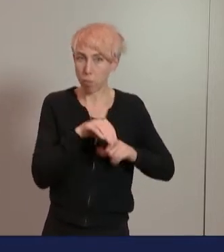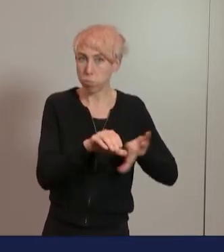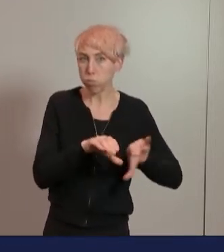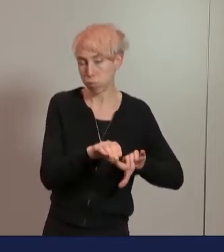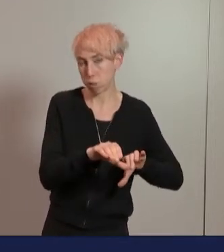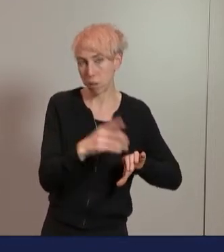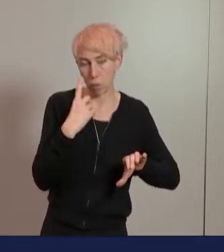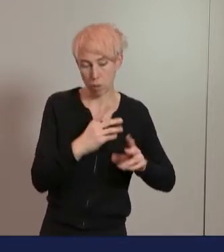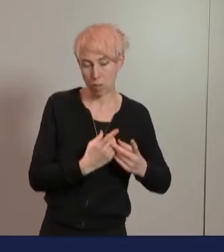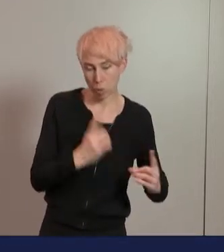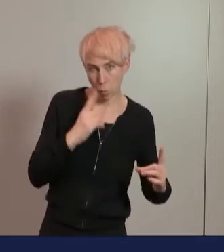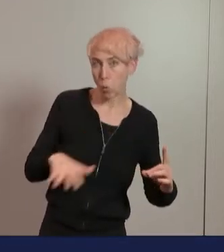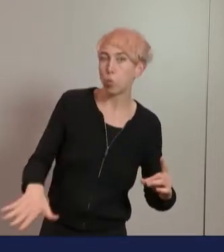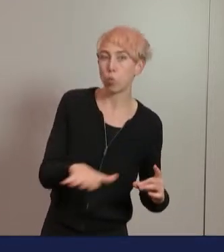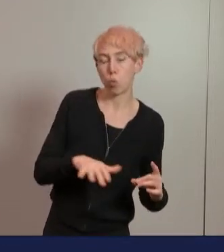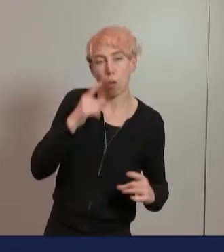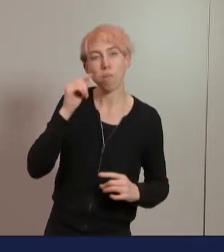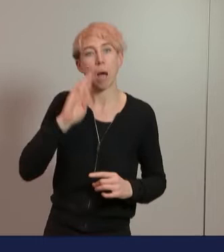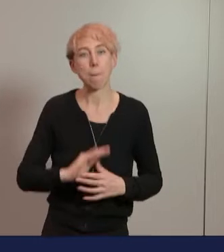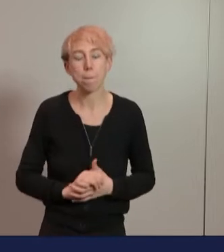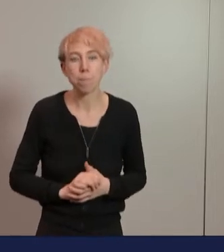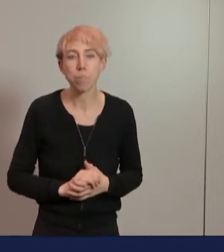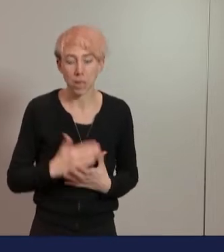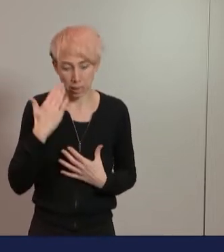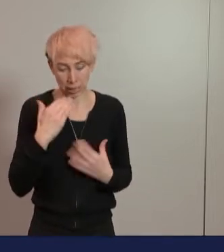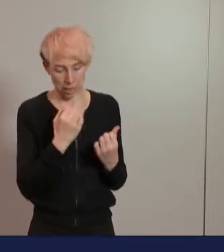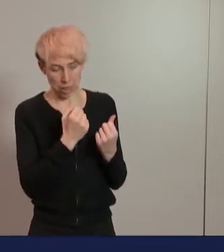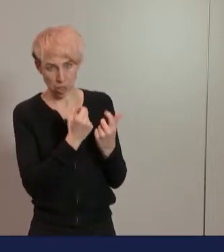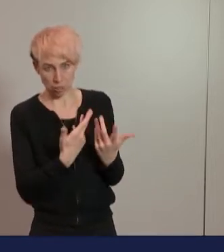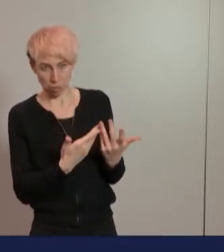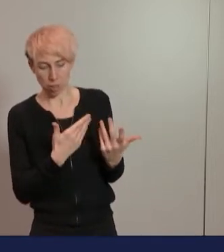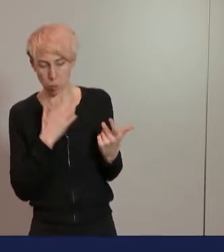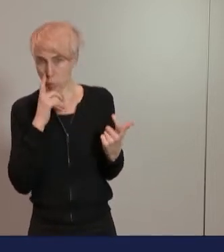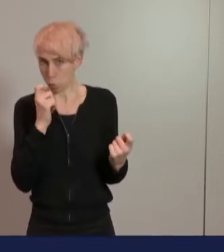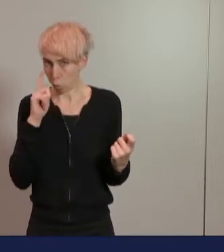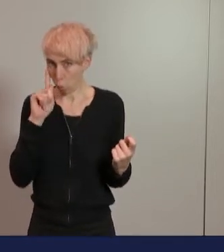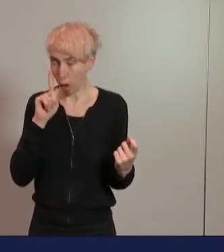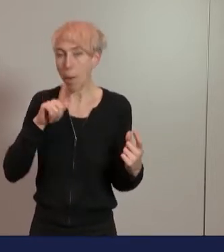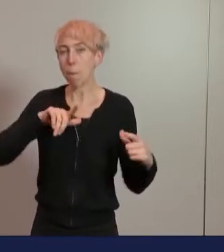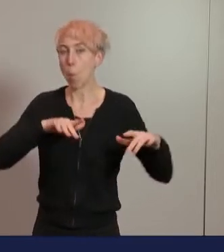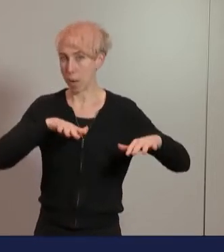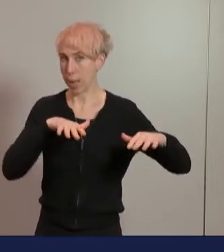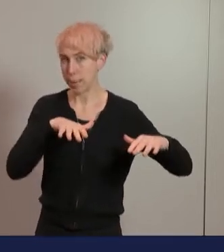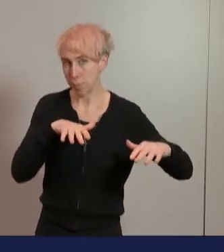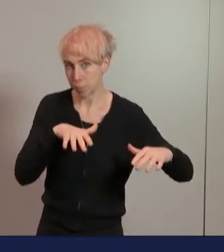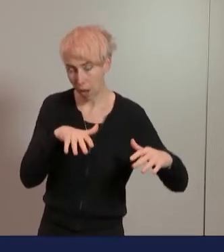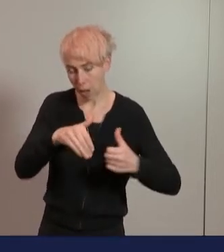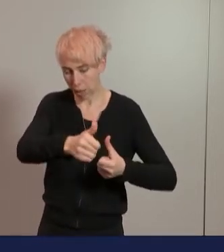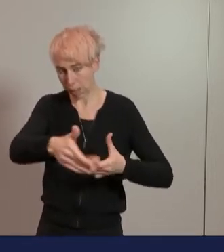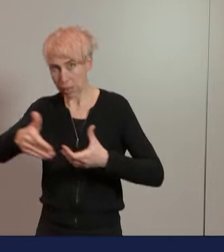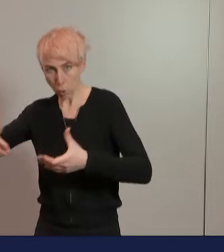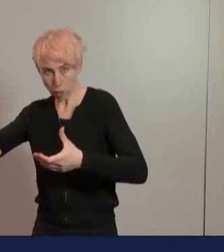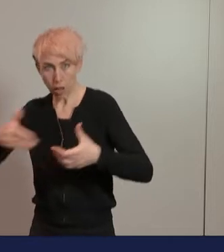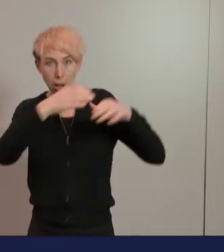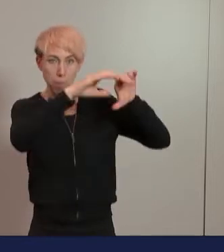disposition de toutes et tous. À noter que ce chiffre est à prendre avec précaution. Il s'agit d'une moyenne ne tenant pas compte des catégories utilisées par